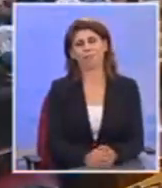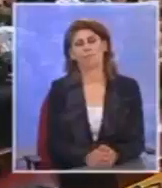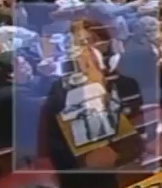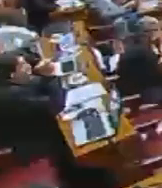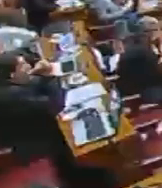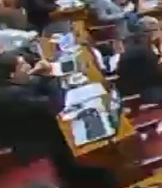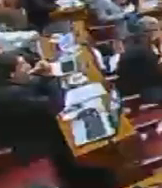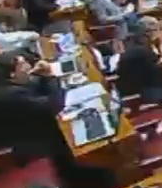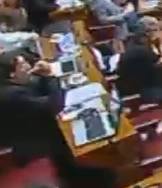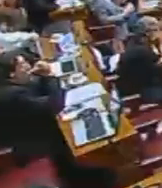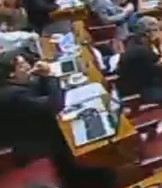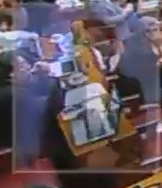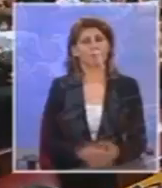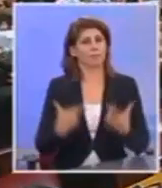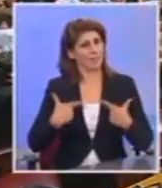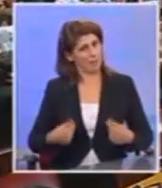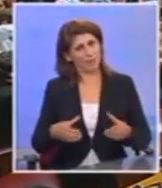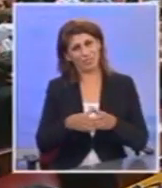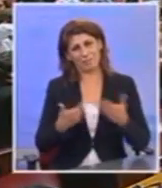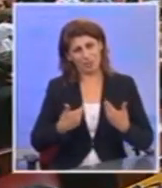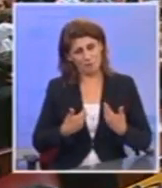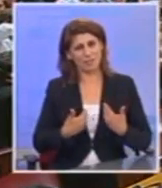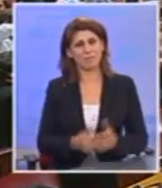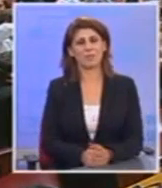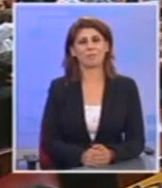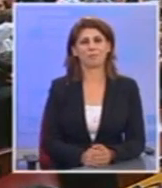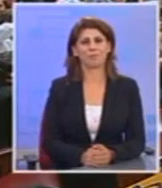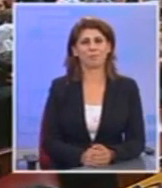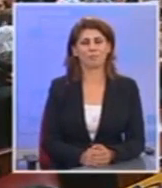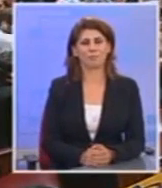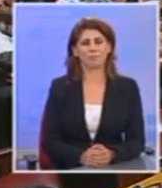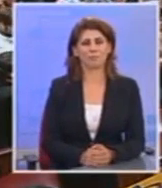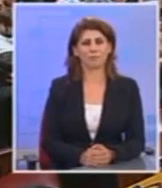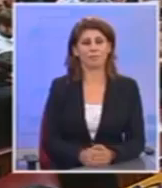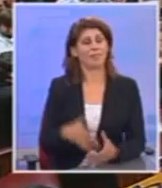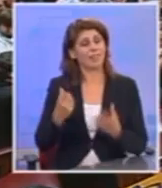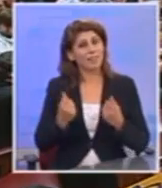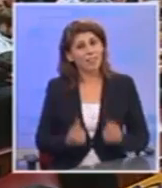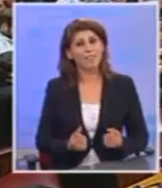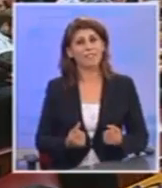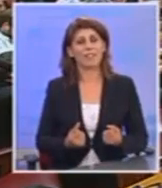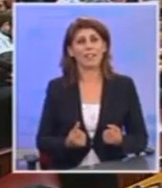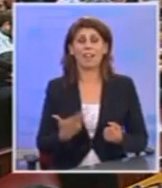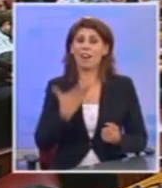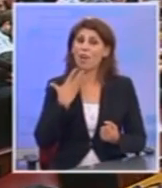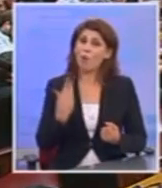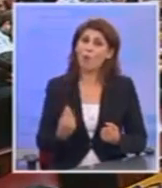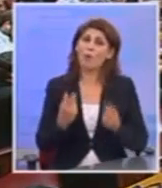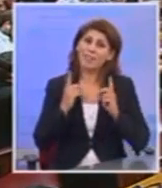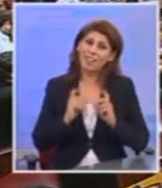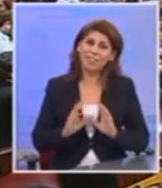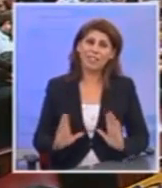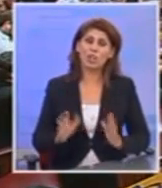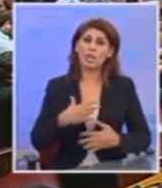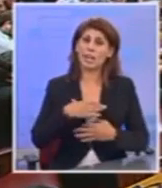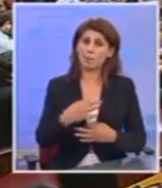παρίσι και μέλος της επιτροπής μας εκπροσωπών έχων και το βαρύ αλλά ωραίο καθήκον